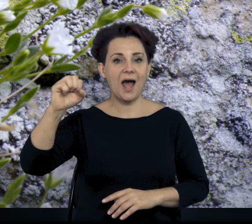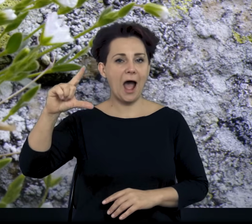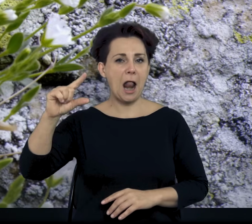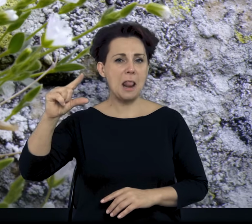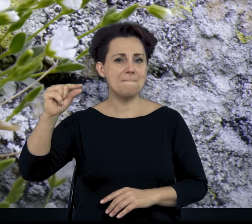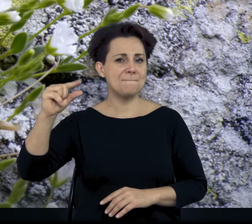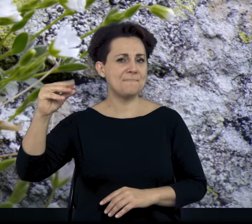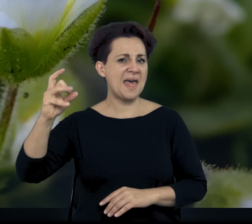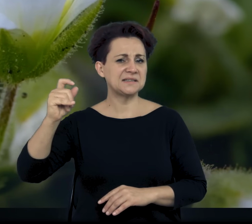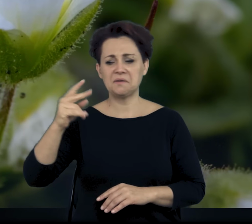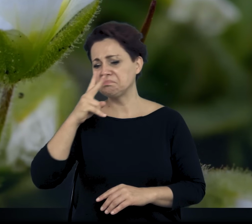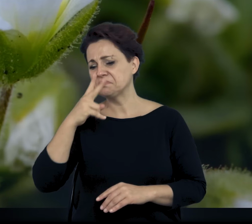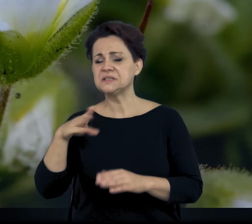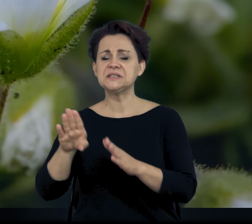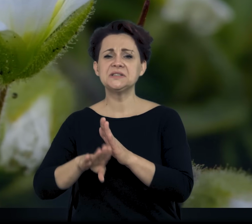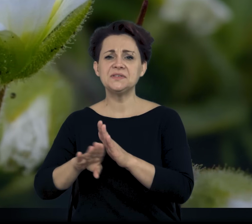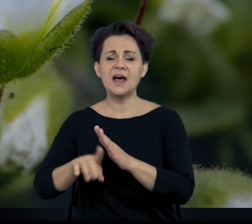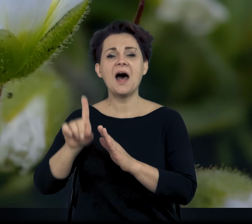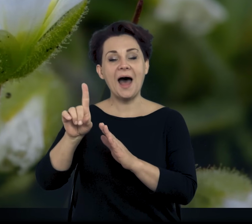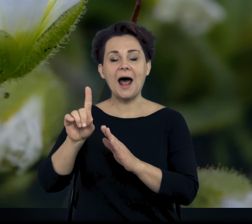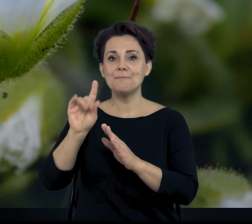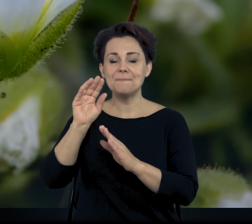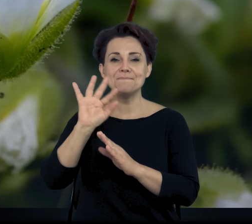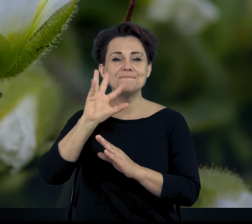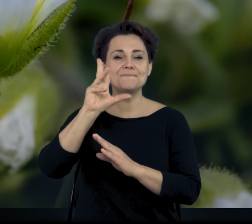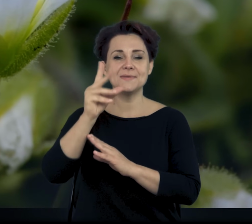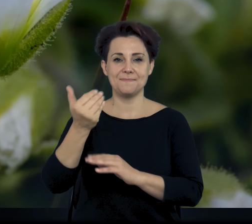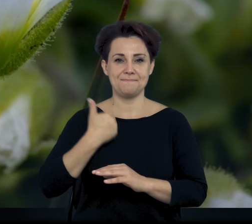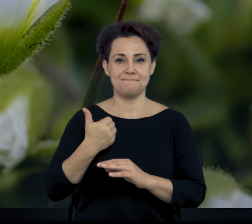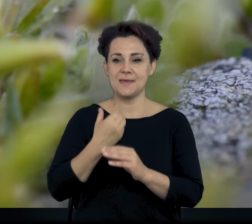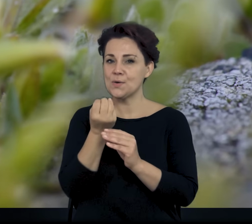Niepozorną roślinkę, latem ozdobioną białymi kwiatami.